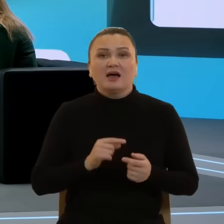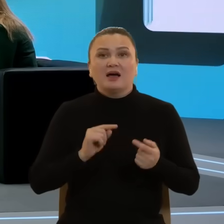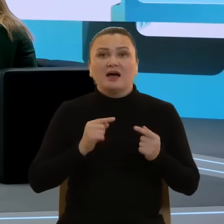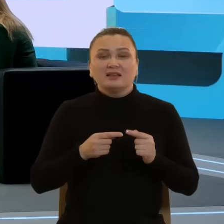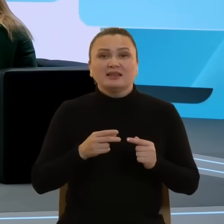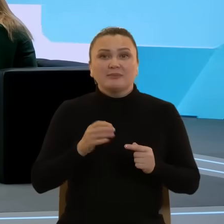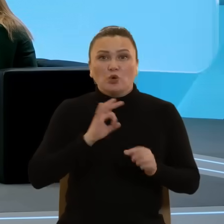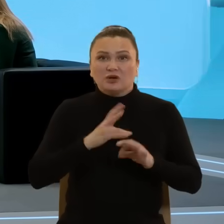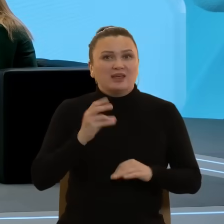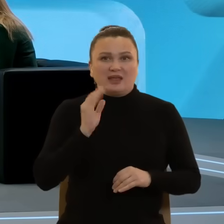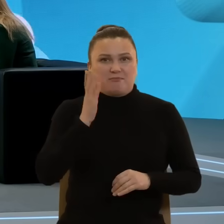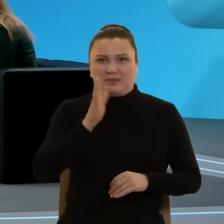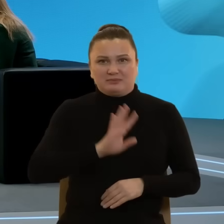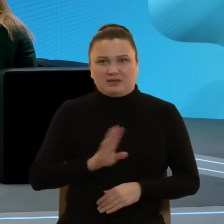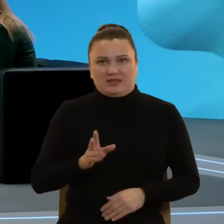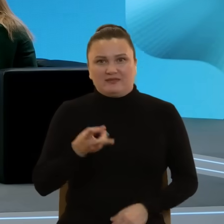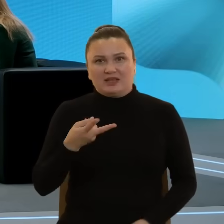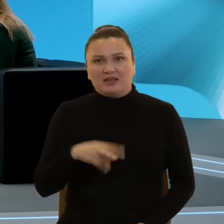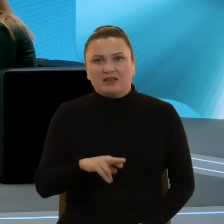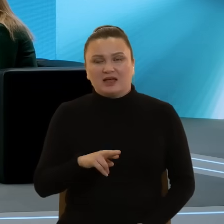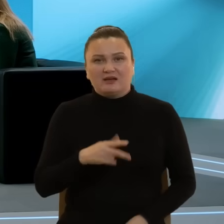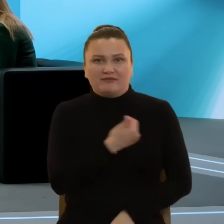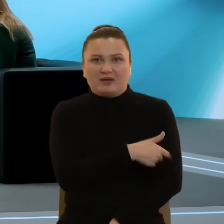очень неперспективные для